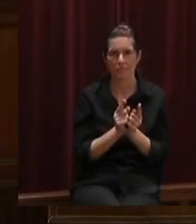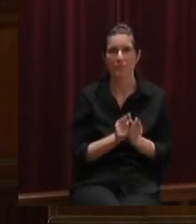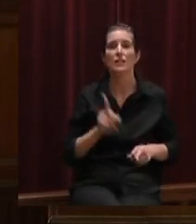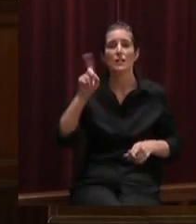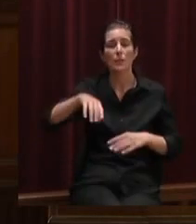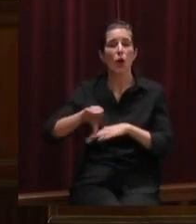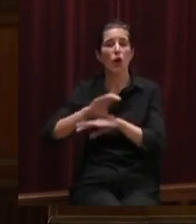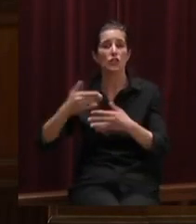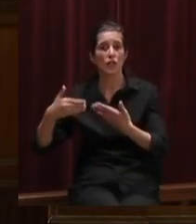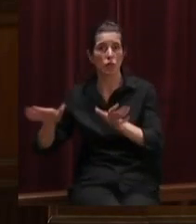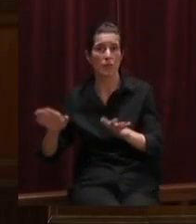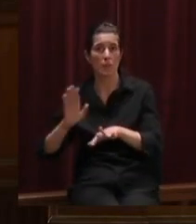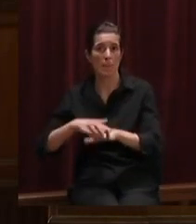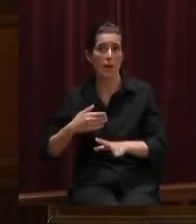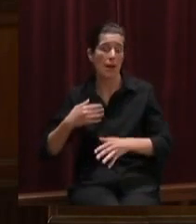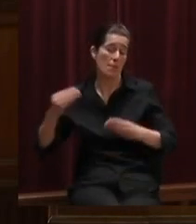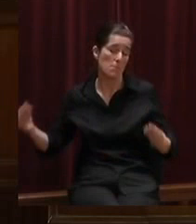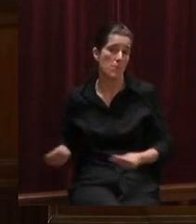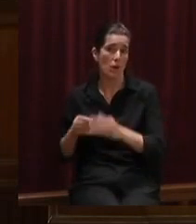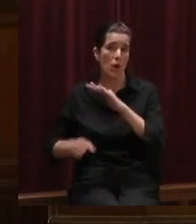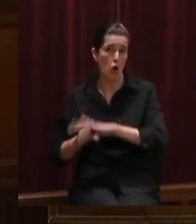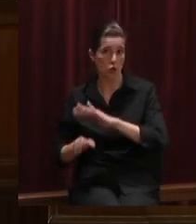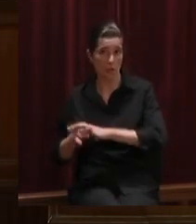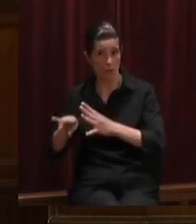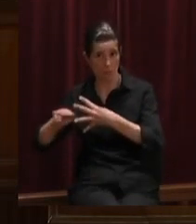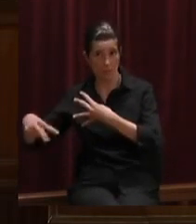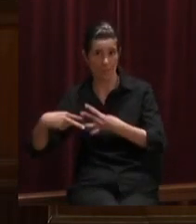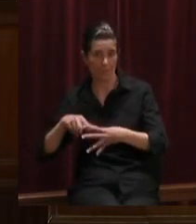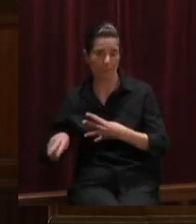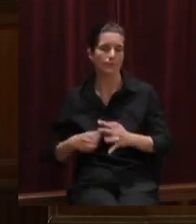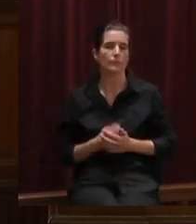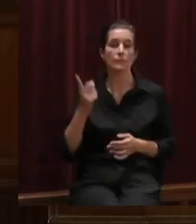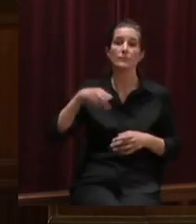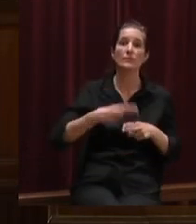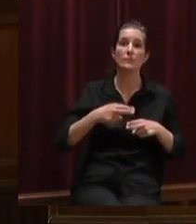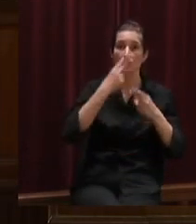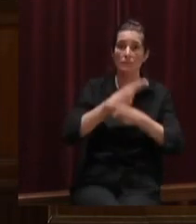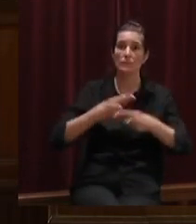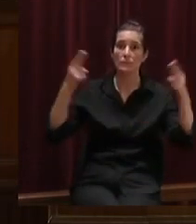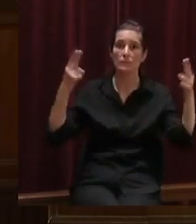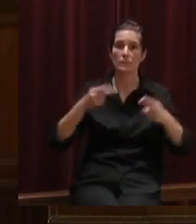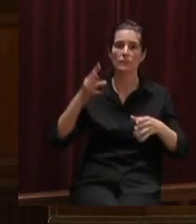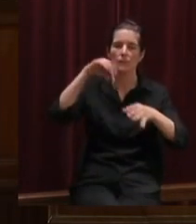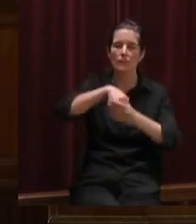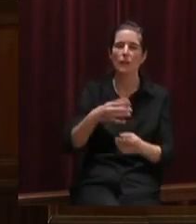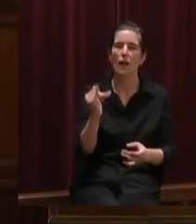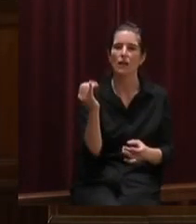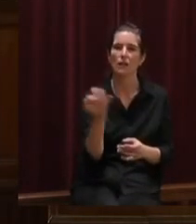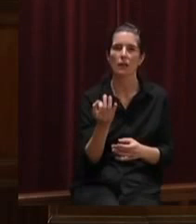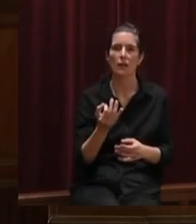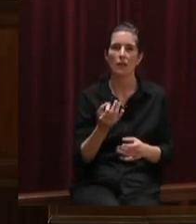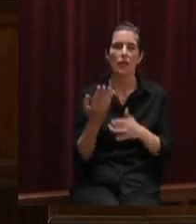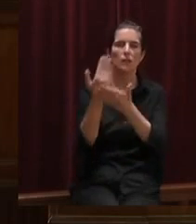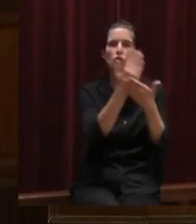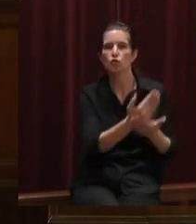millora contínua en transparència. Per això totes les polítiques públiques inclouran un estudi d'avaluabilitat. Aquest és